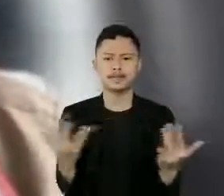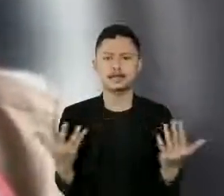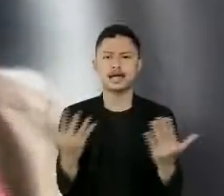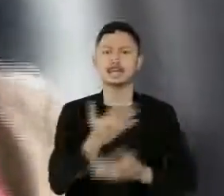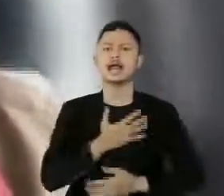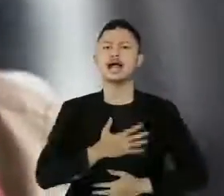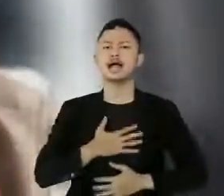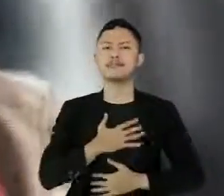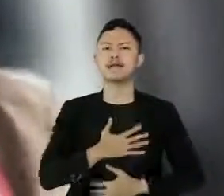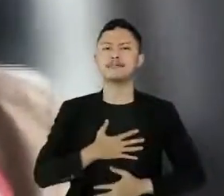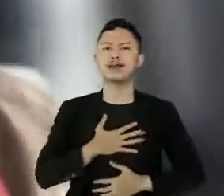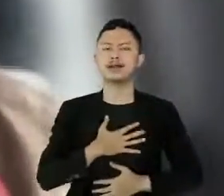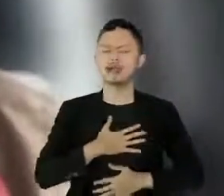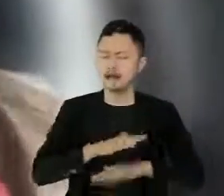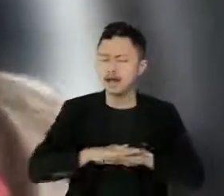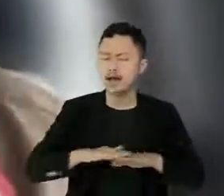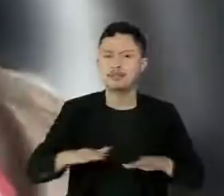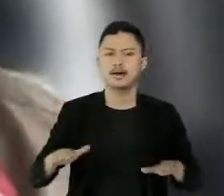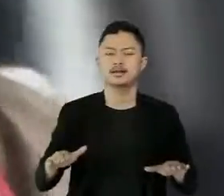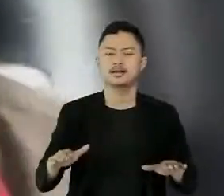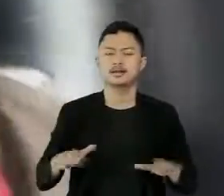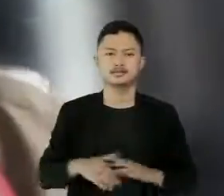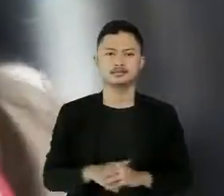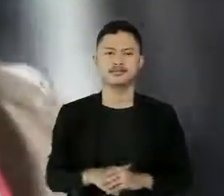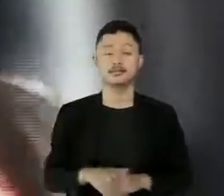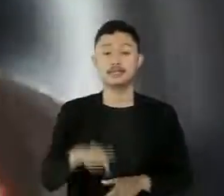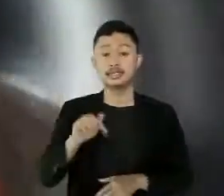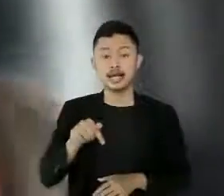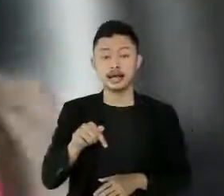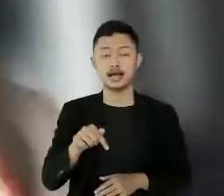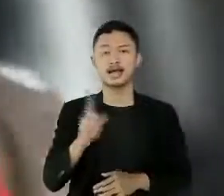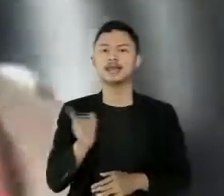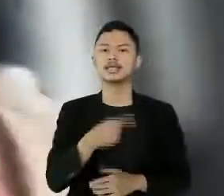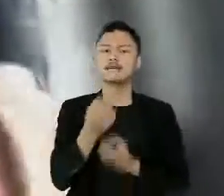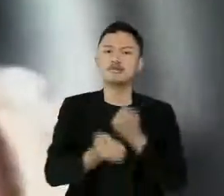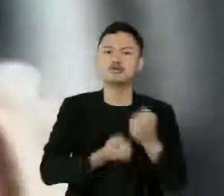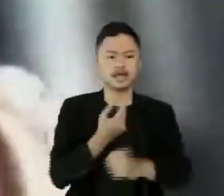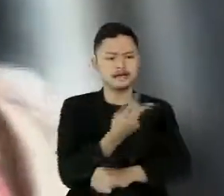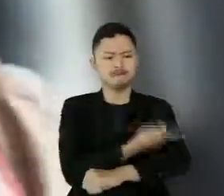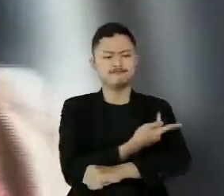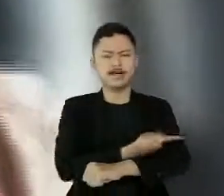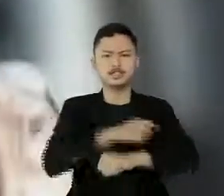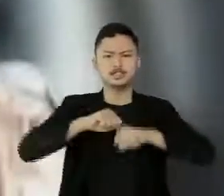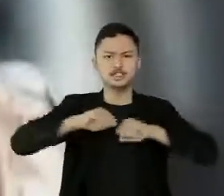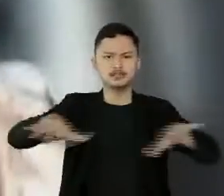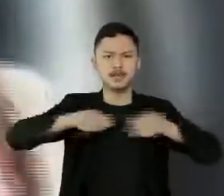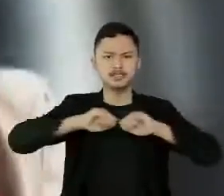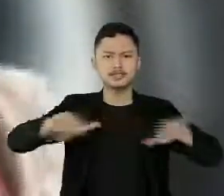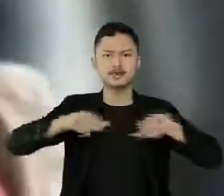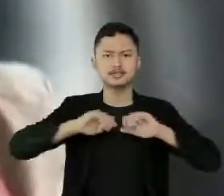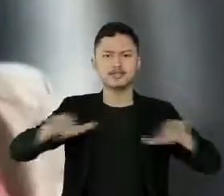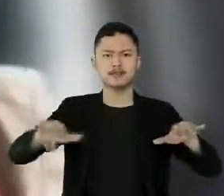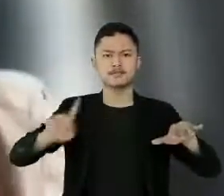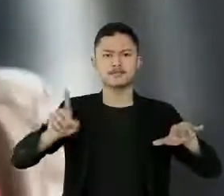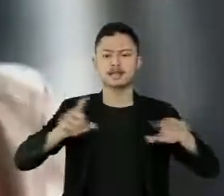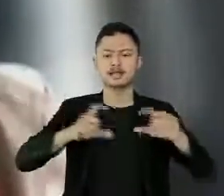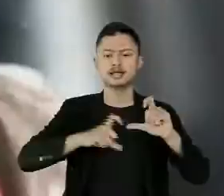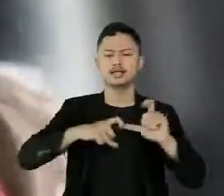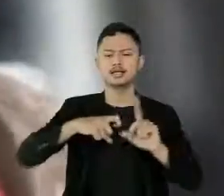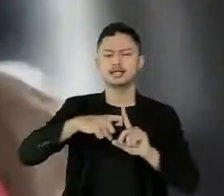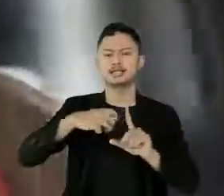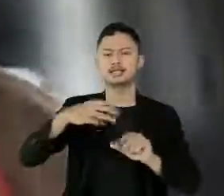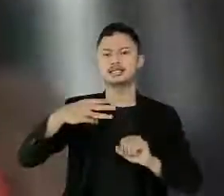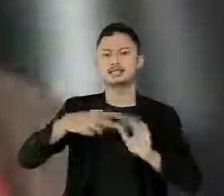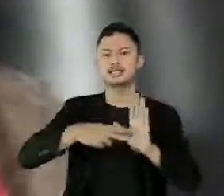bagi para wisatawan. Nah, justru kita juga sekarang mengakselerasi vaksinasi, kita siapkan skenario-skenario